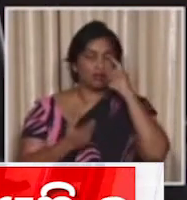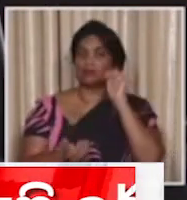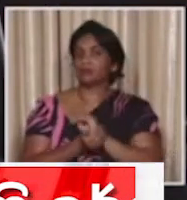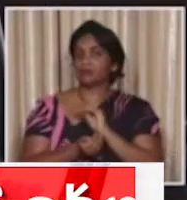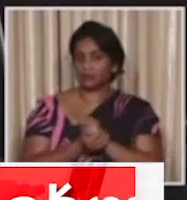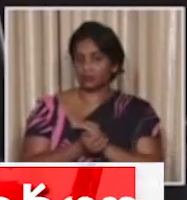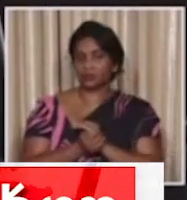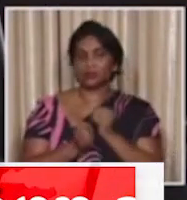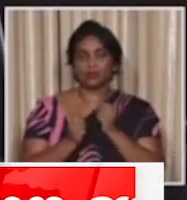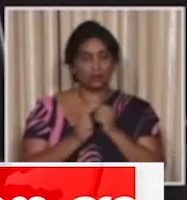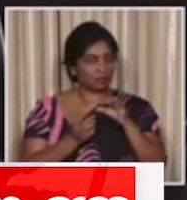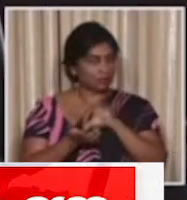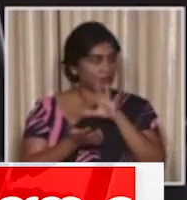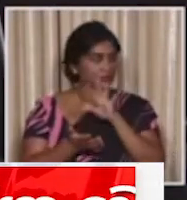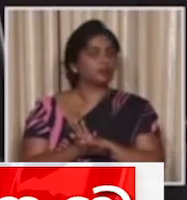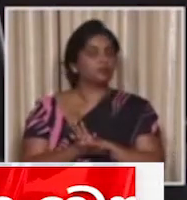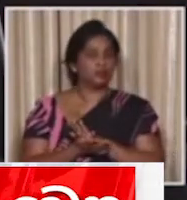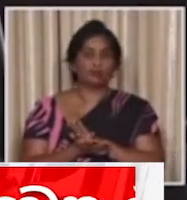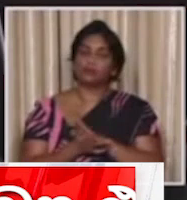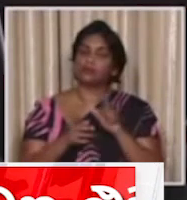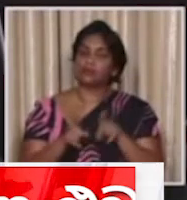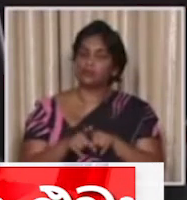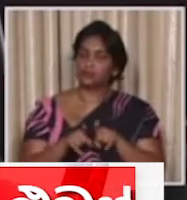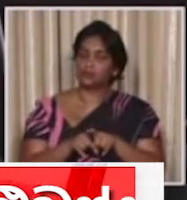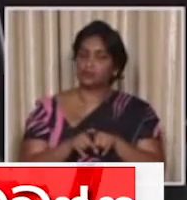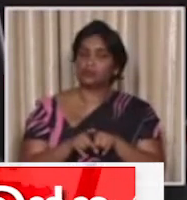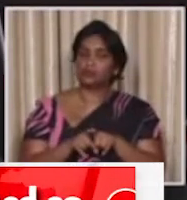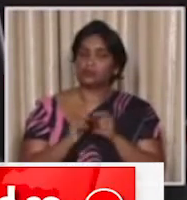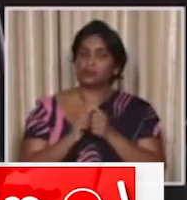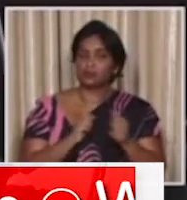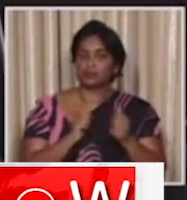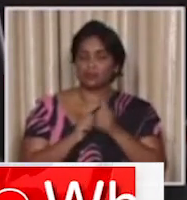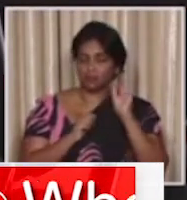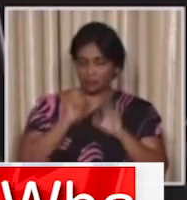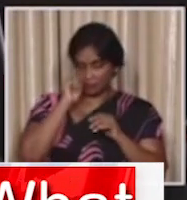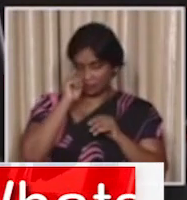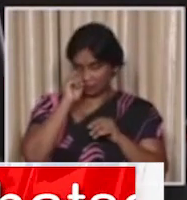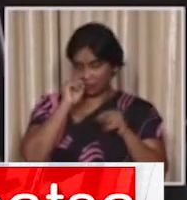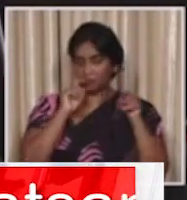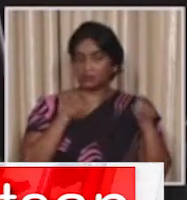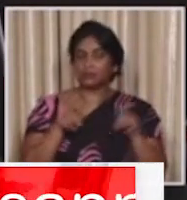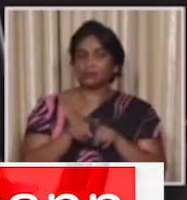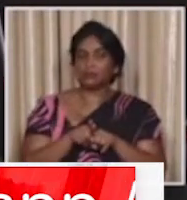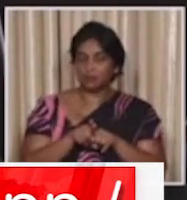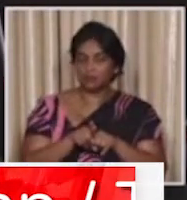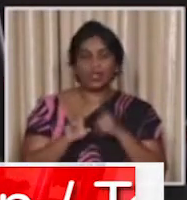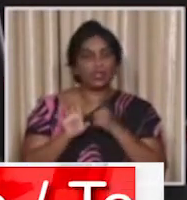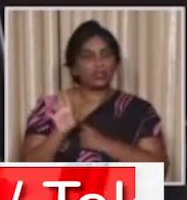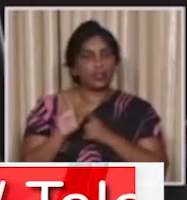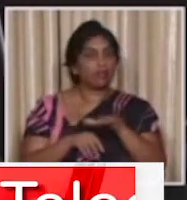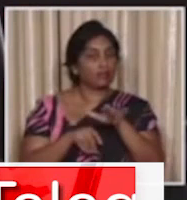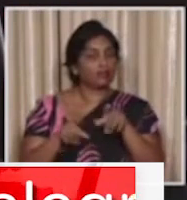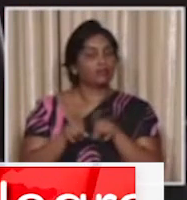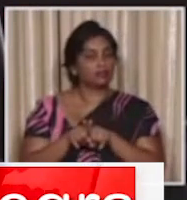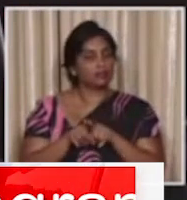හැටියට මේකට භූමියක් හැටියට පත් කරන්න කටයුතු කරන්න. ඒ කියන්නේ යාල භූමිය